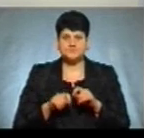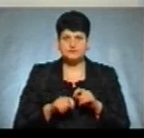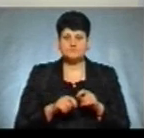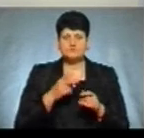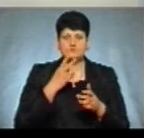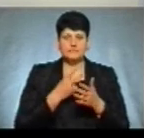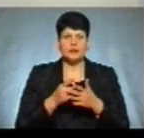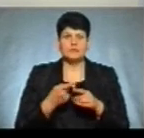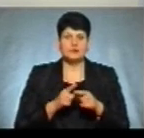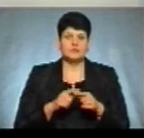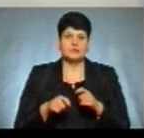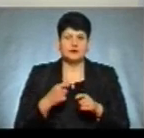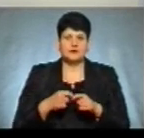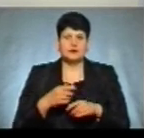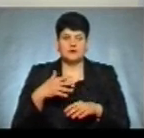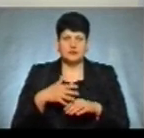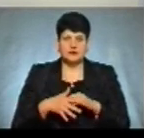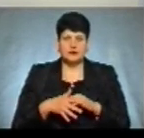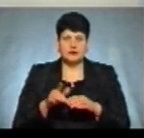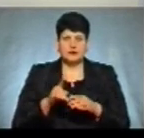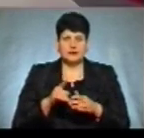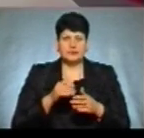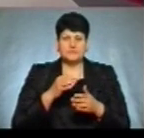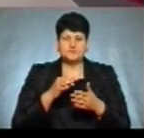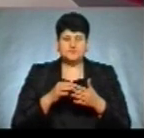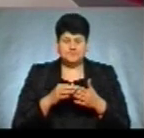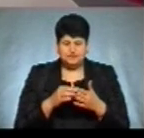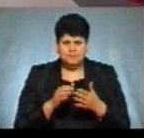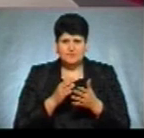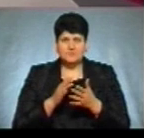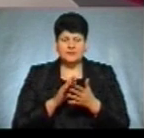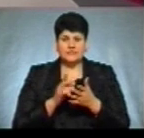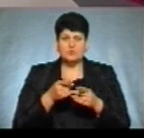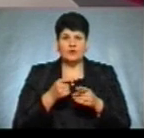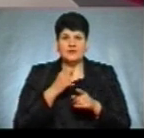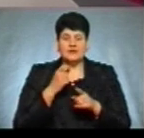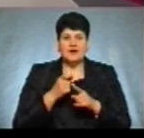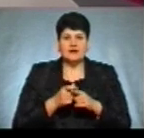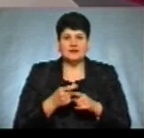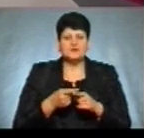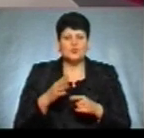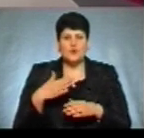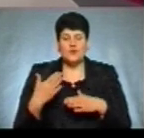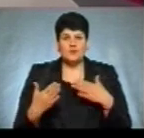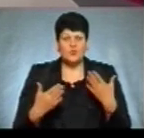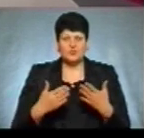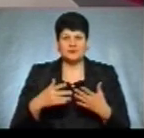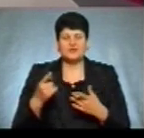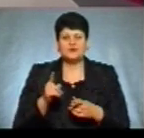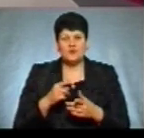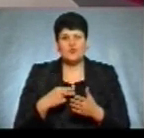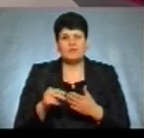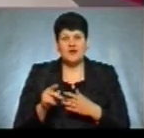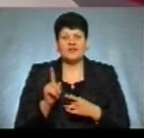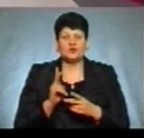Тим більше, що ми розуміємо, що відповідальність якраз в скупці голосів обох сторін, і тих, хто купляє, і тих,